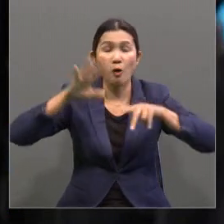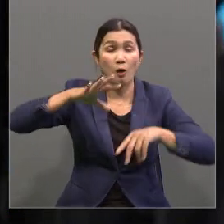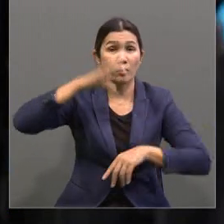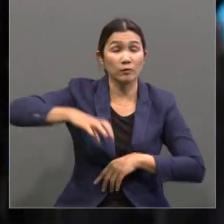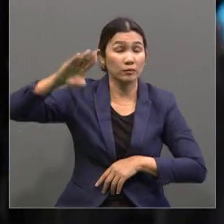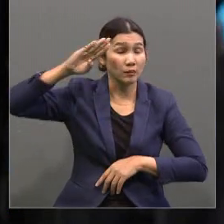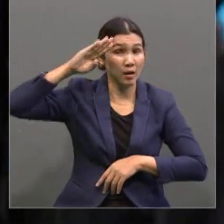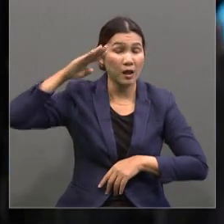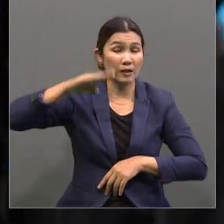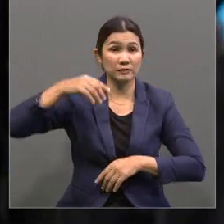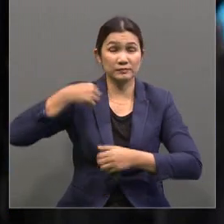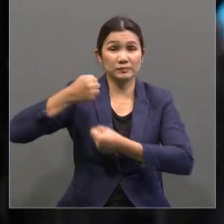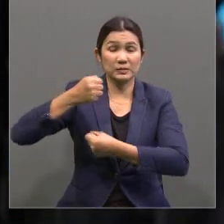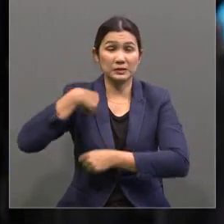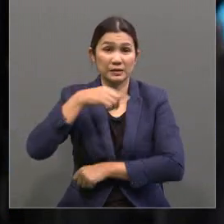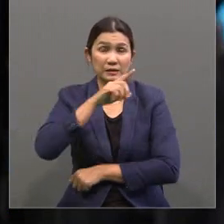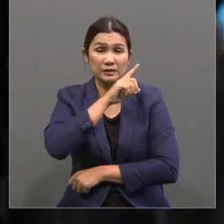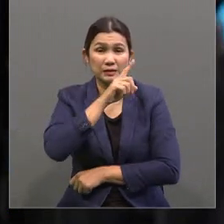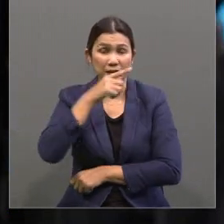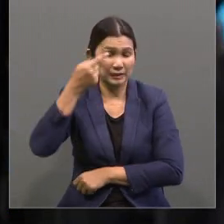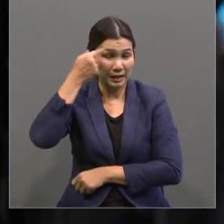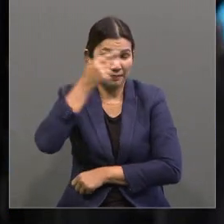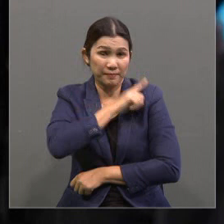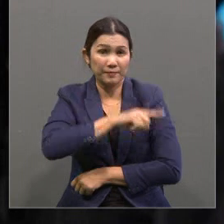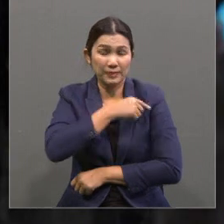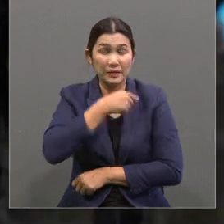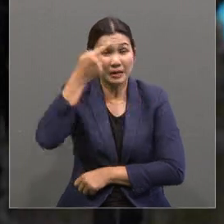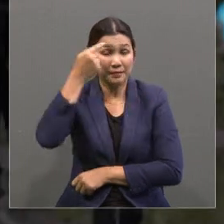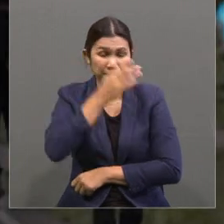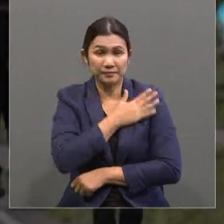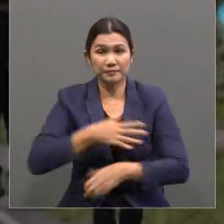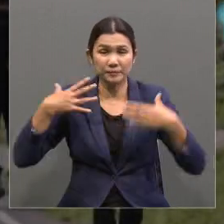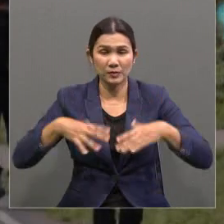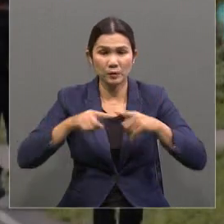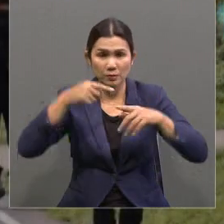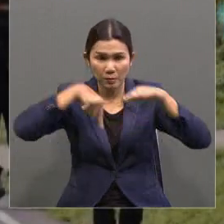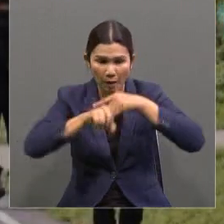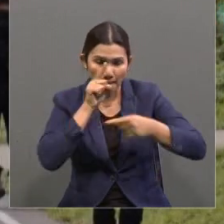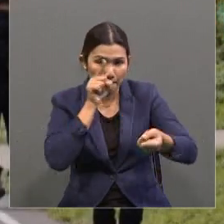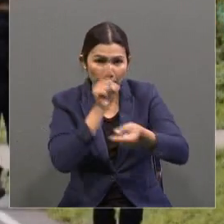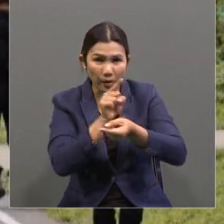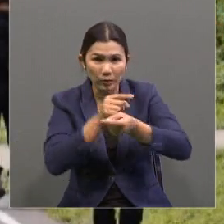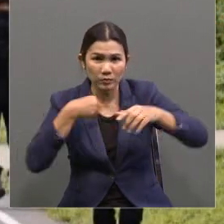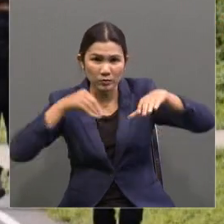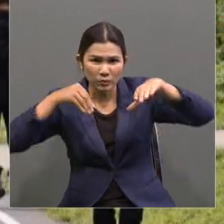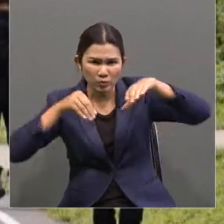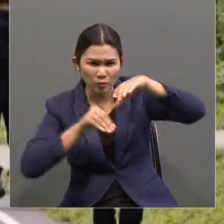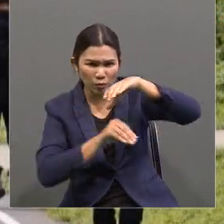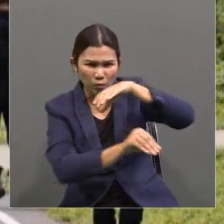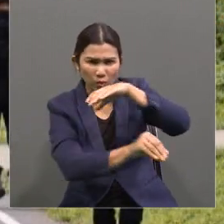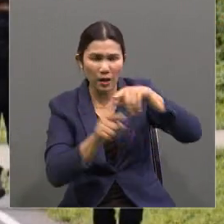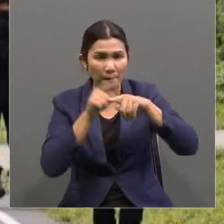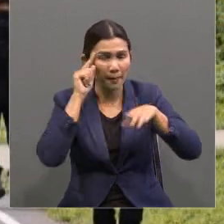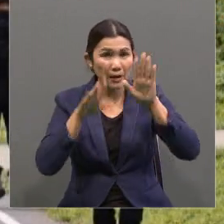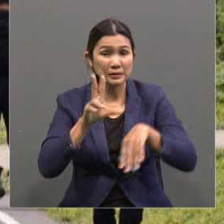พรานที่ 47ยะหานำกำลังออกกลาดตระเวณรอบฐานได้พบการขุดเจาะใต้พื้นผิวถนนซึ่งมีขนาดกว้าง